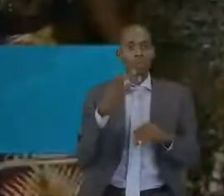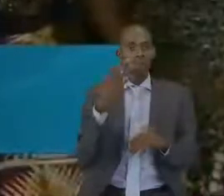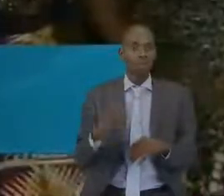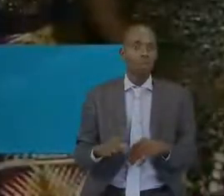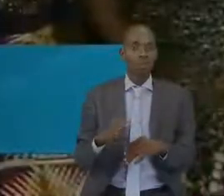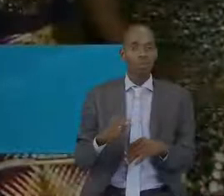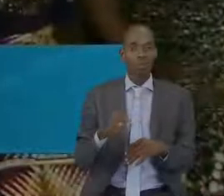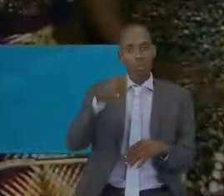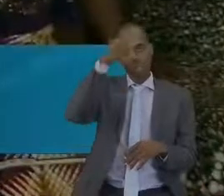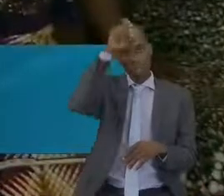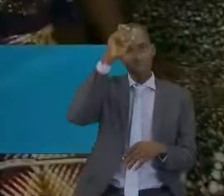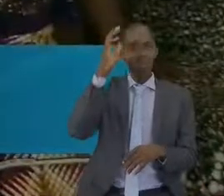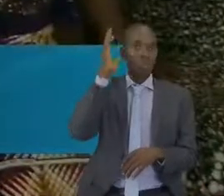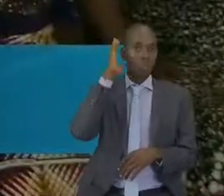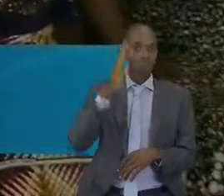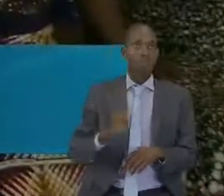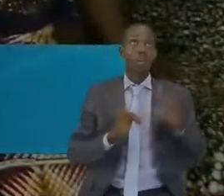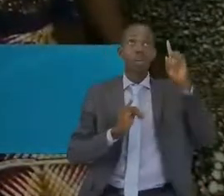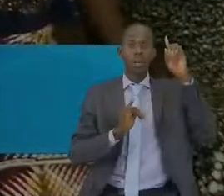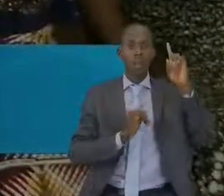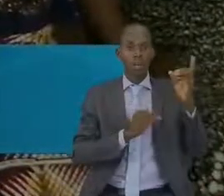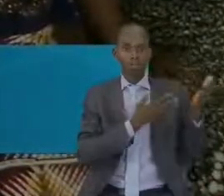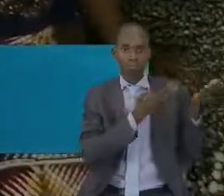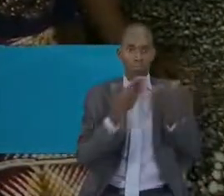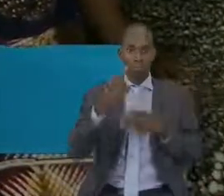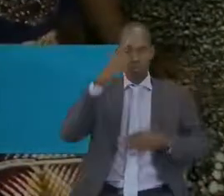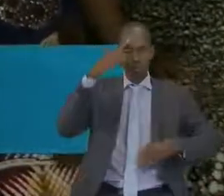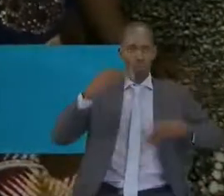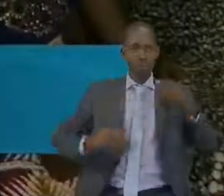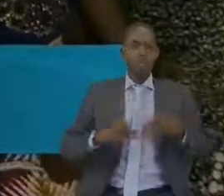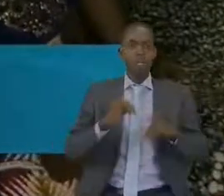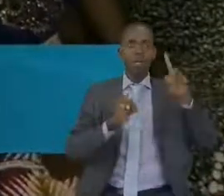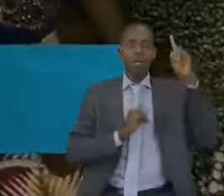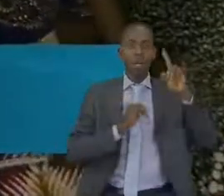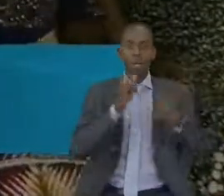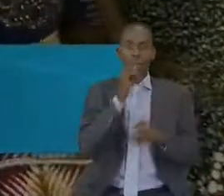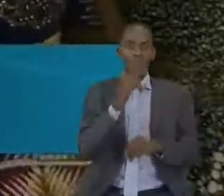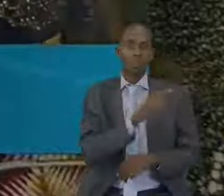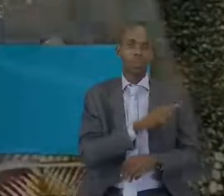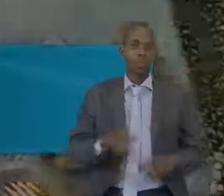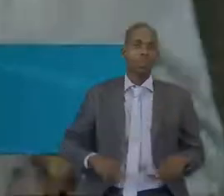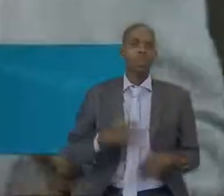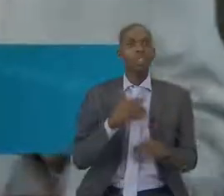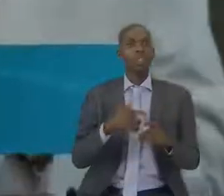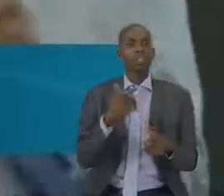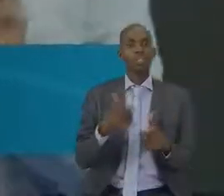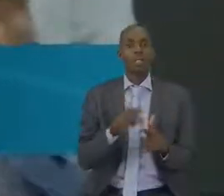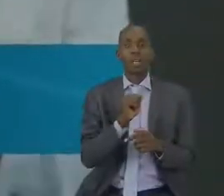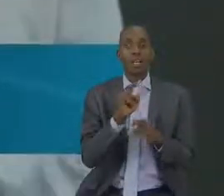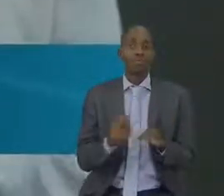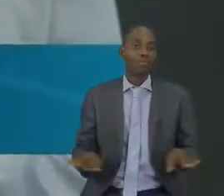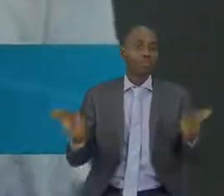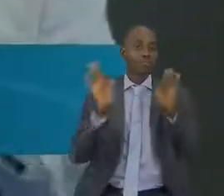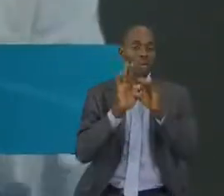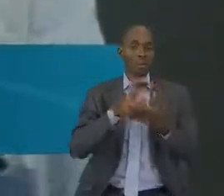l'Égypte. Je suis l'Éternel. Ensuite, un verset important, quelque